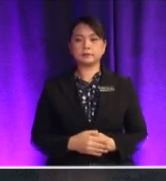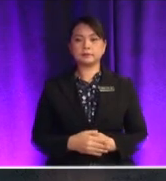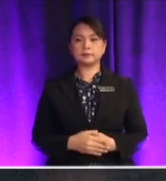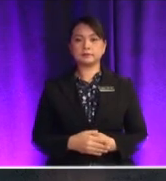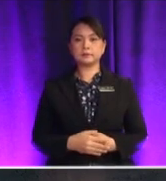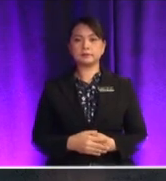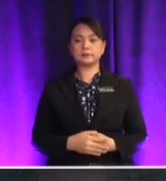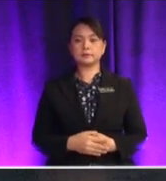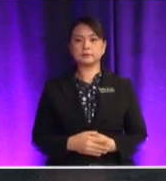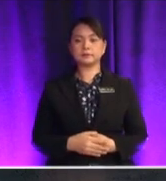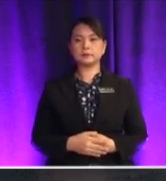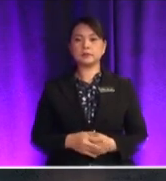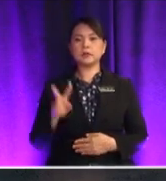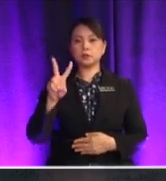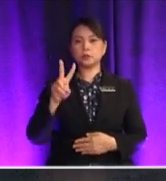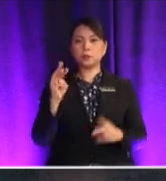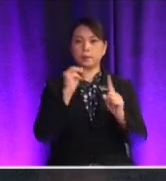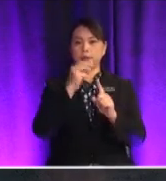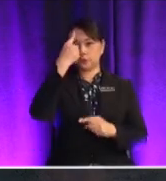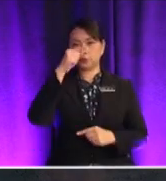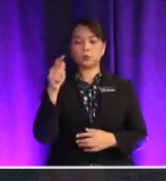100? Dua markah untuk Tan.